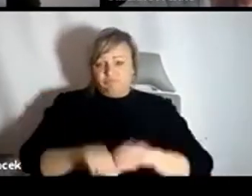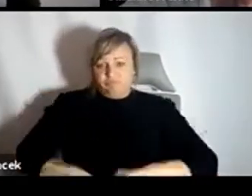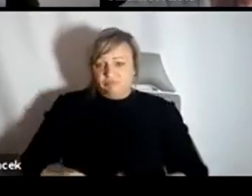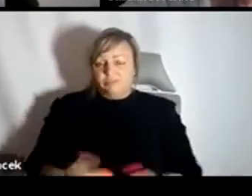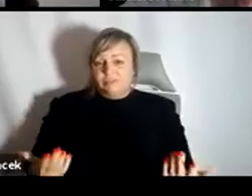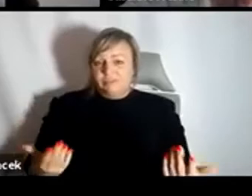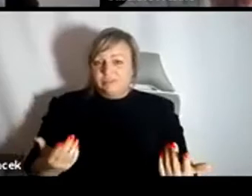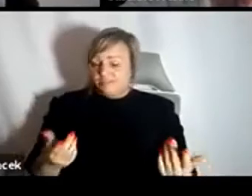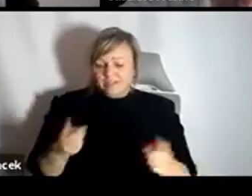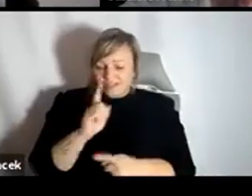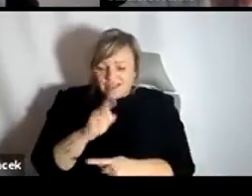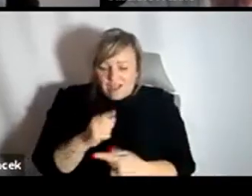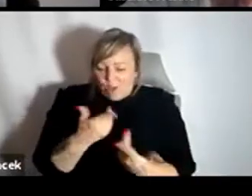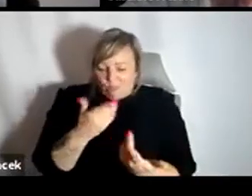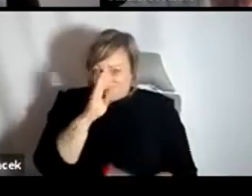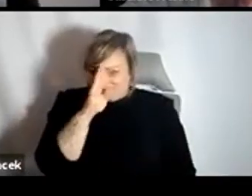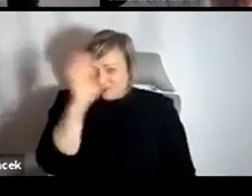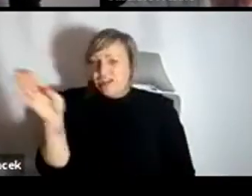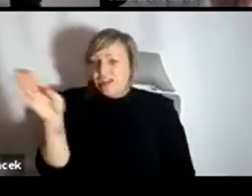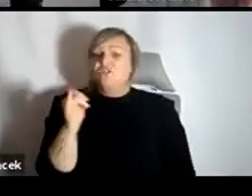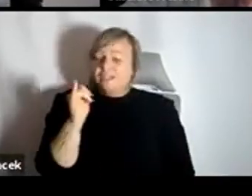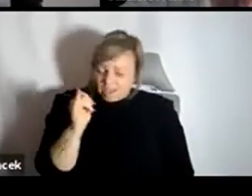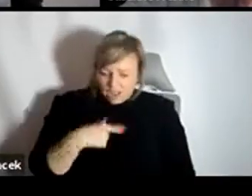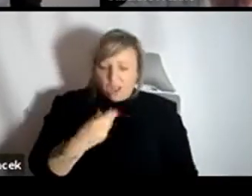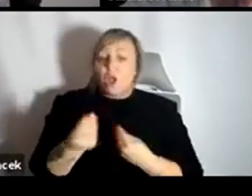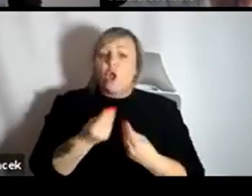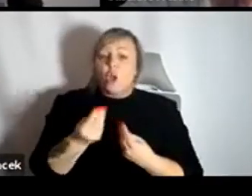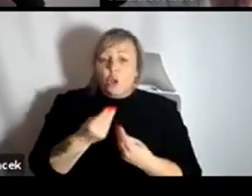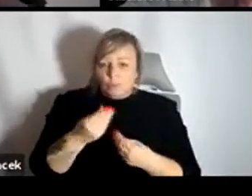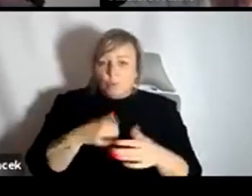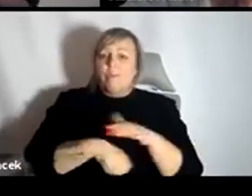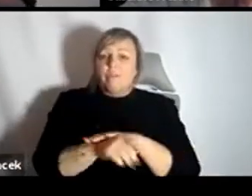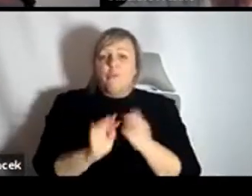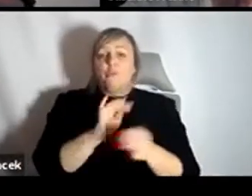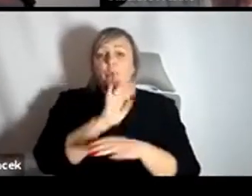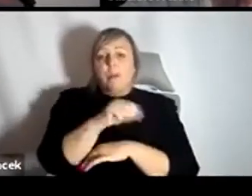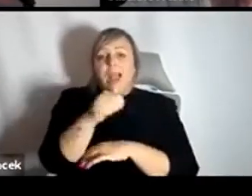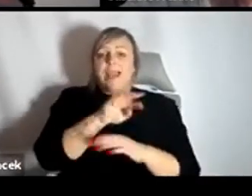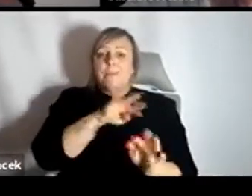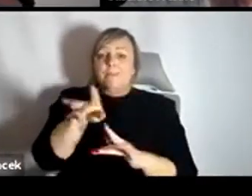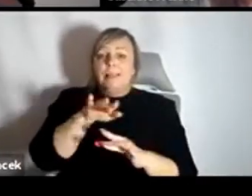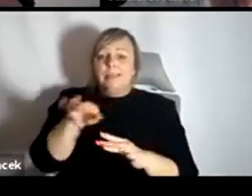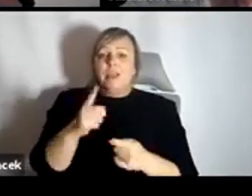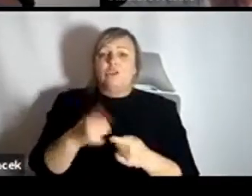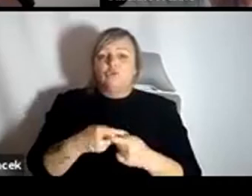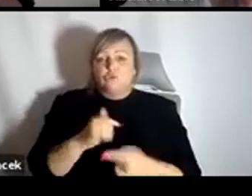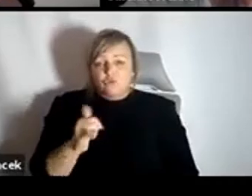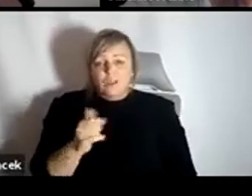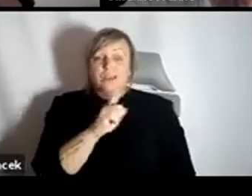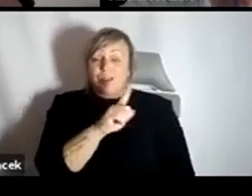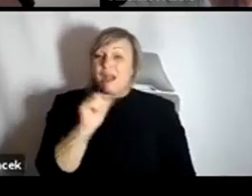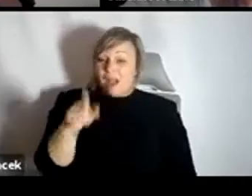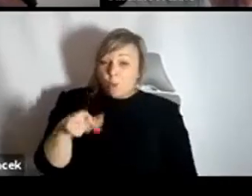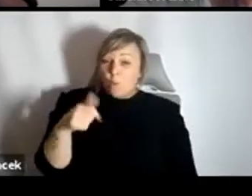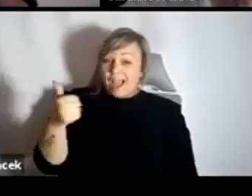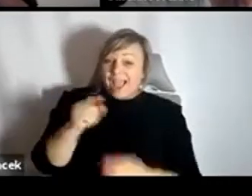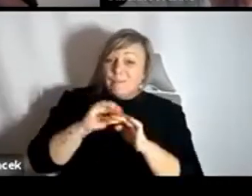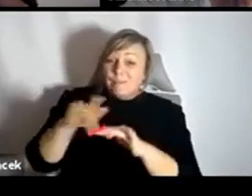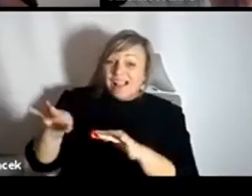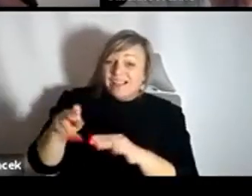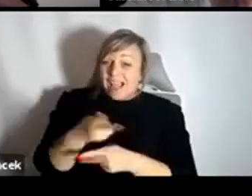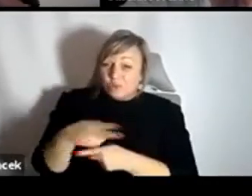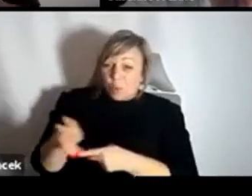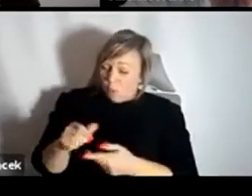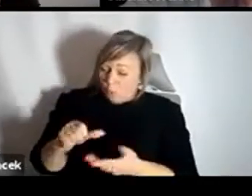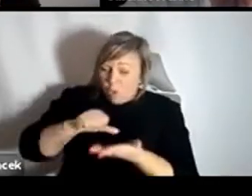deutsche Profifußball, ja, er zahlt mehr als 1 Milliarde Steuern, aber er gibt auch 1 Milliarde Euro allein für Spielergehälter